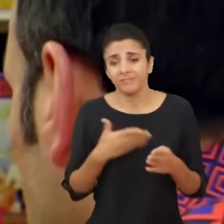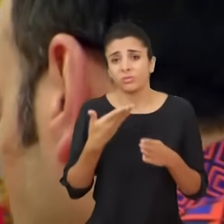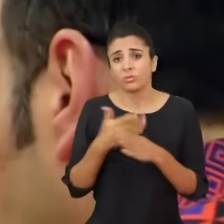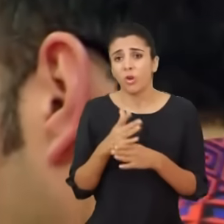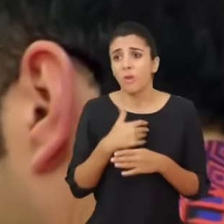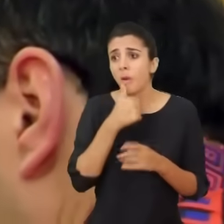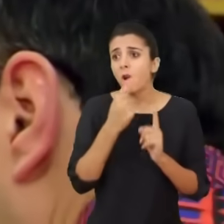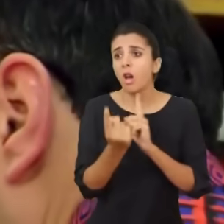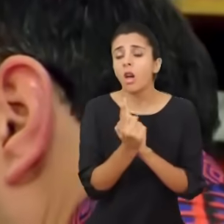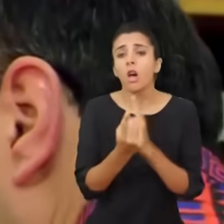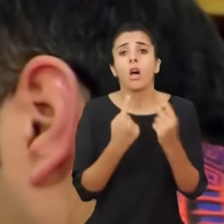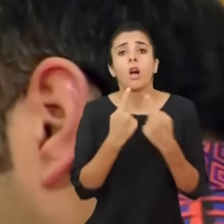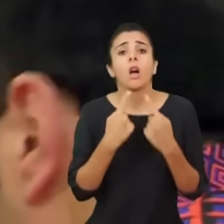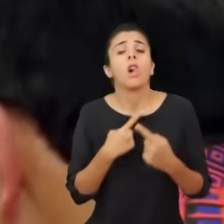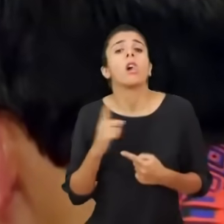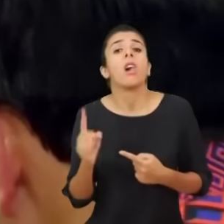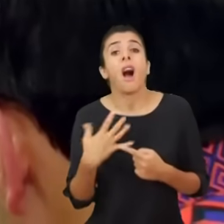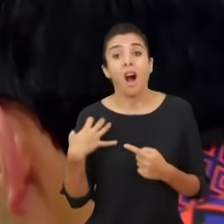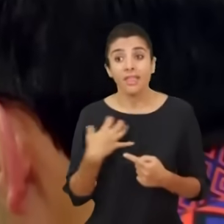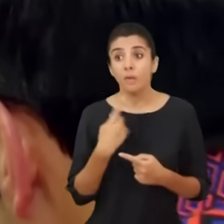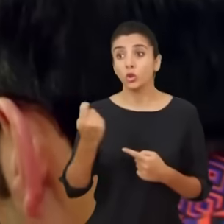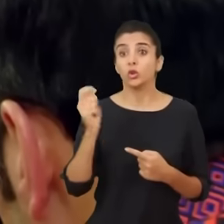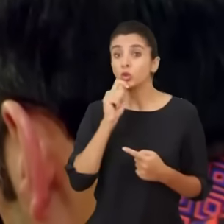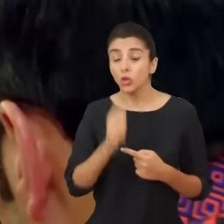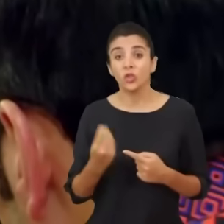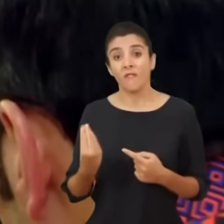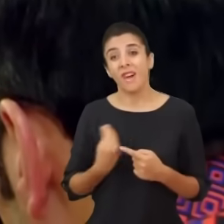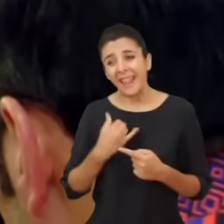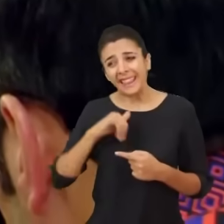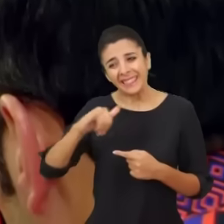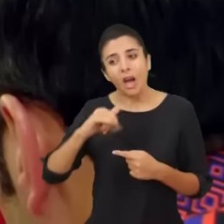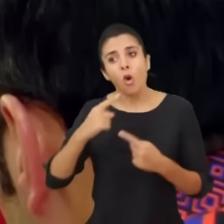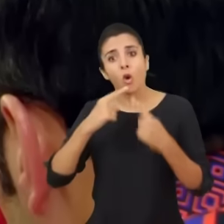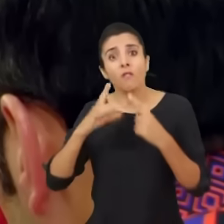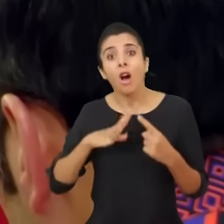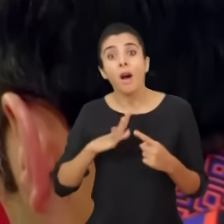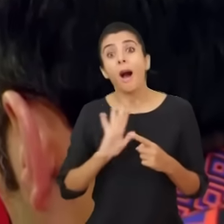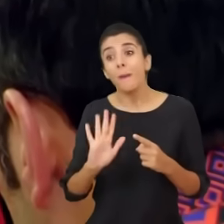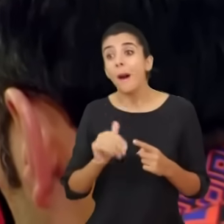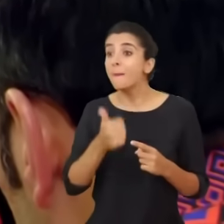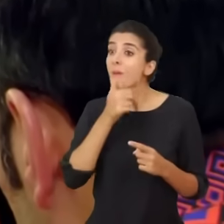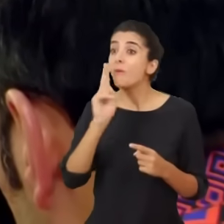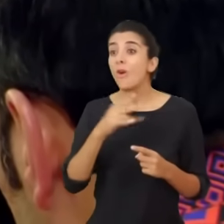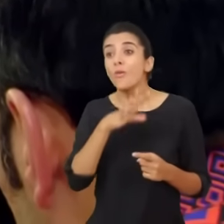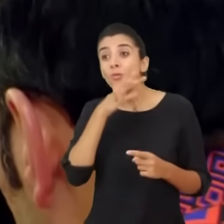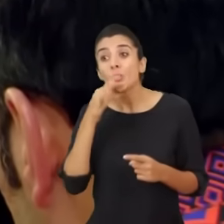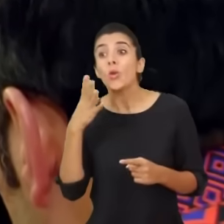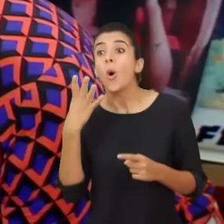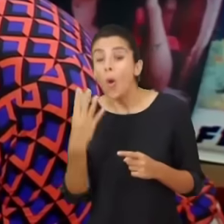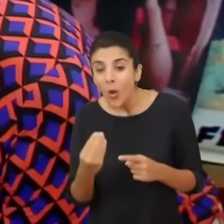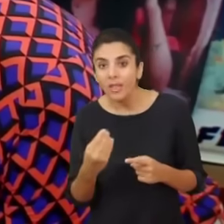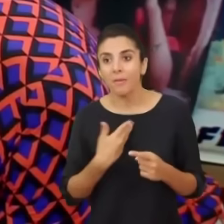biz konuşamıyoruz yani ama annem söz verdi böyle en yakın zamanda konuşacak. Ama babamın böyle çok mutlu olduğu bir zamanı bekliyoruz